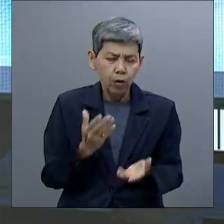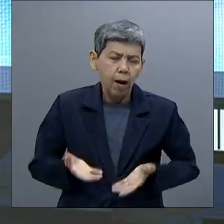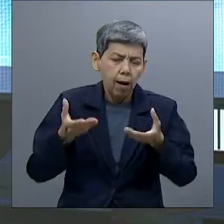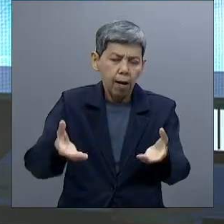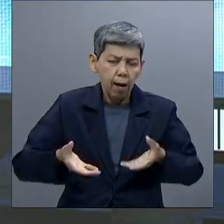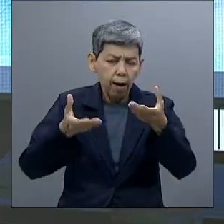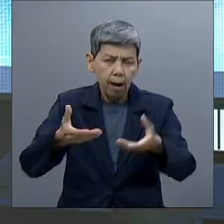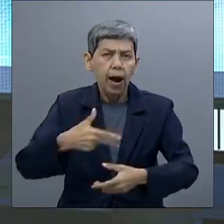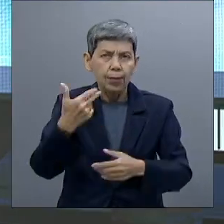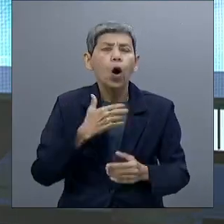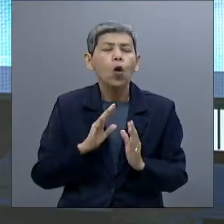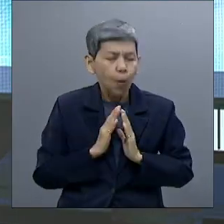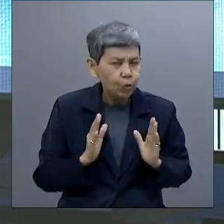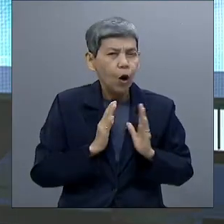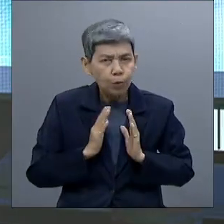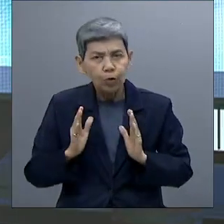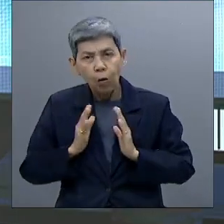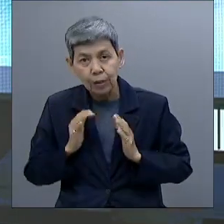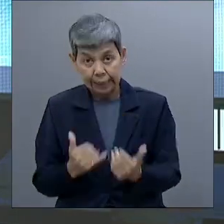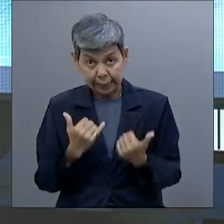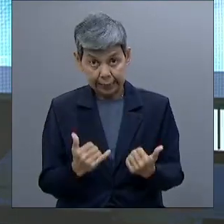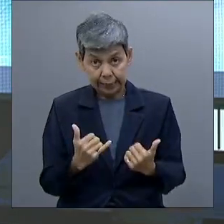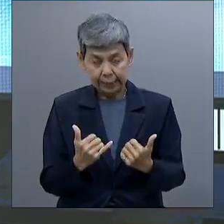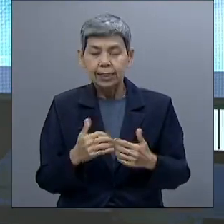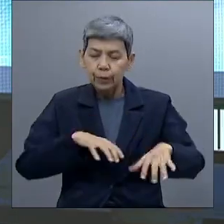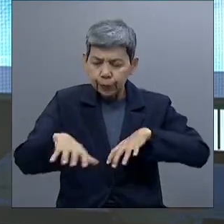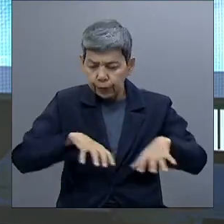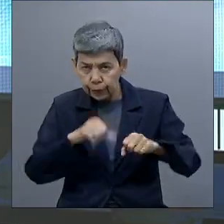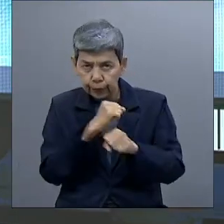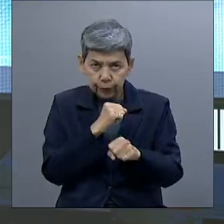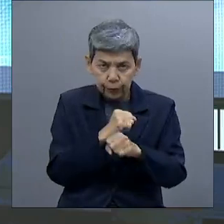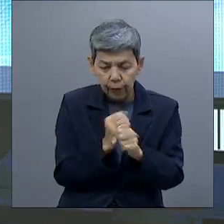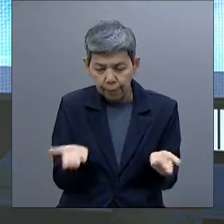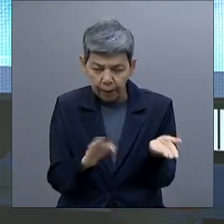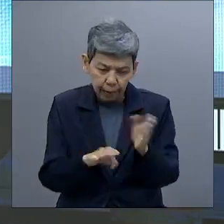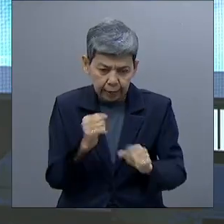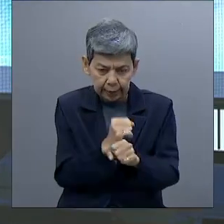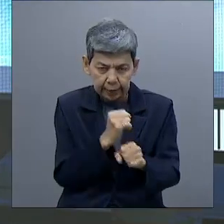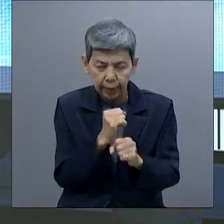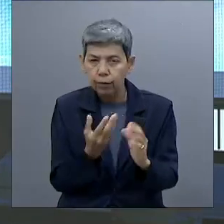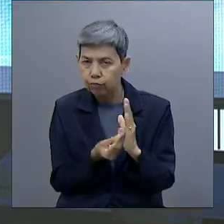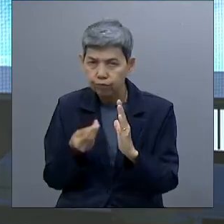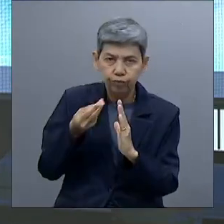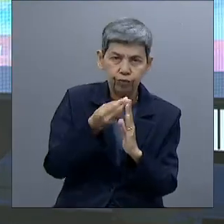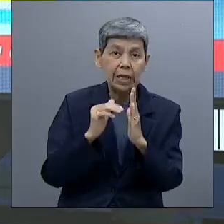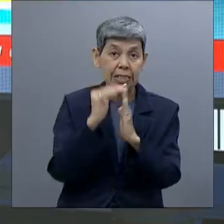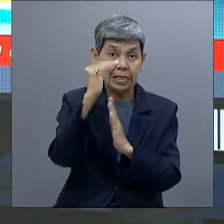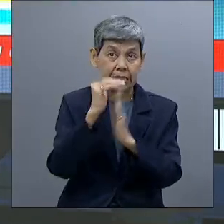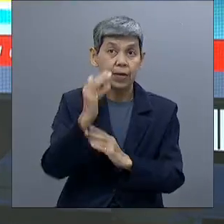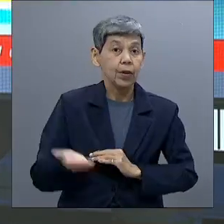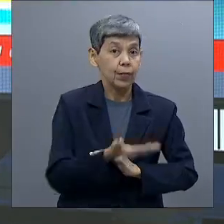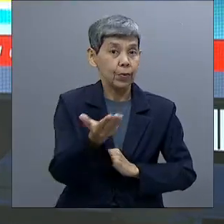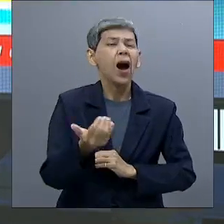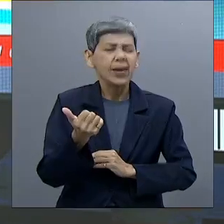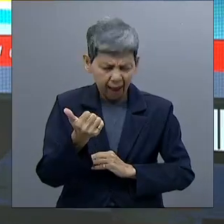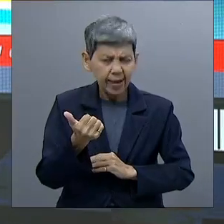ให้กับไทย PBS ตอนนี้ขอบพระคุณมากช่วงนี้อยู่ระหว่างทีมงานของเรากำลังแพ็คและจัดส่งขึ้นเหนือไปนะคะแต่คุณผู้ชมเองยังค